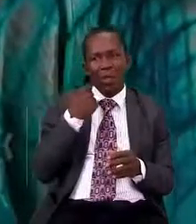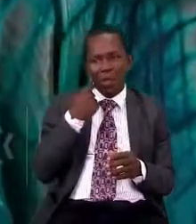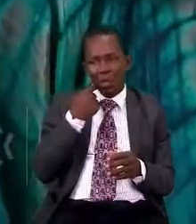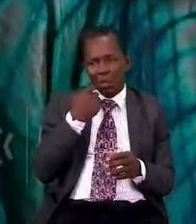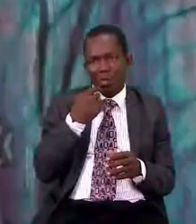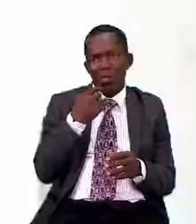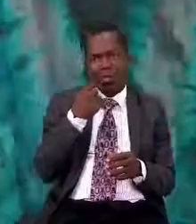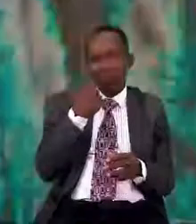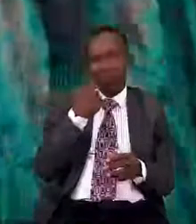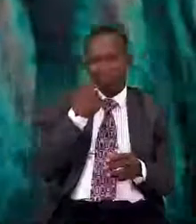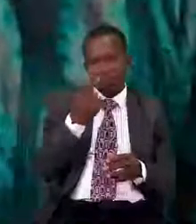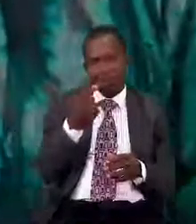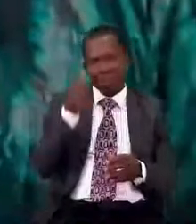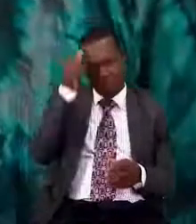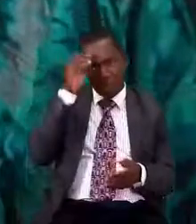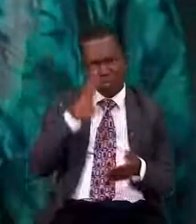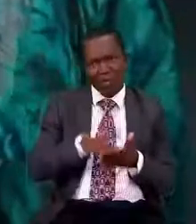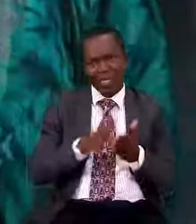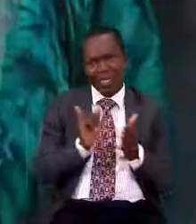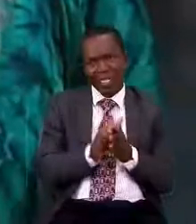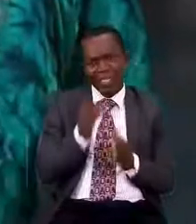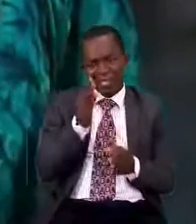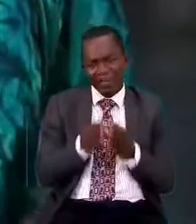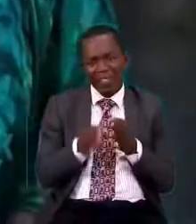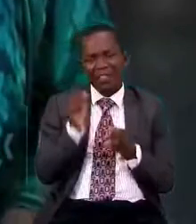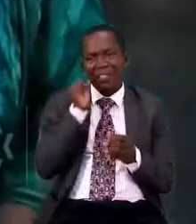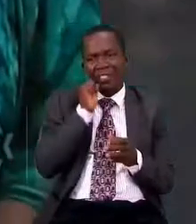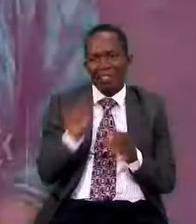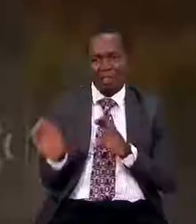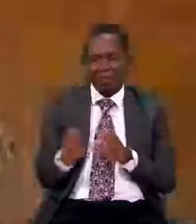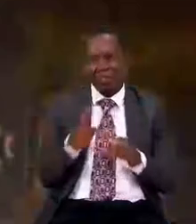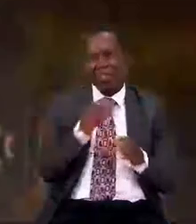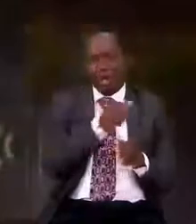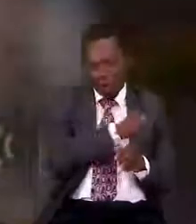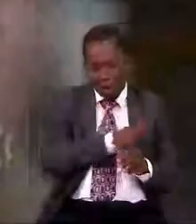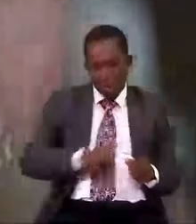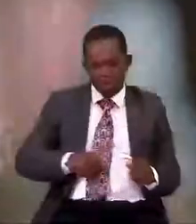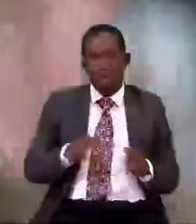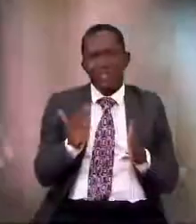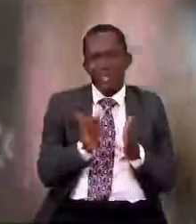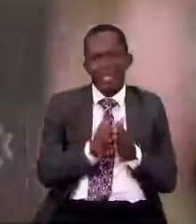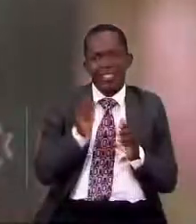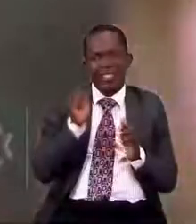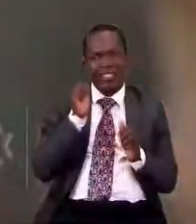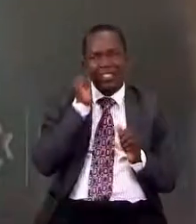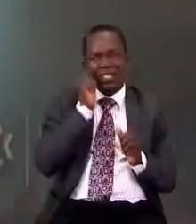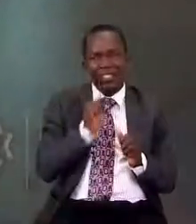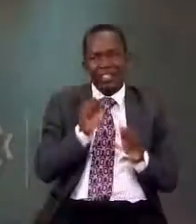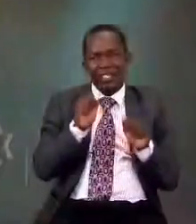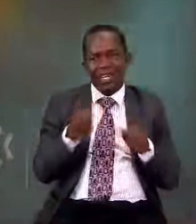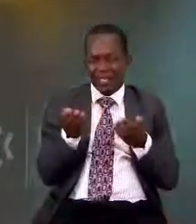que si on l'opère, si on ne l'opère pas, il n'y a pas de solution. Et puis, j'ai pris ma